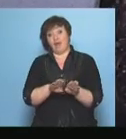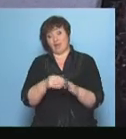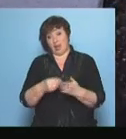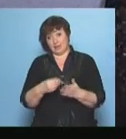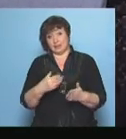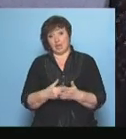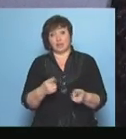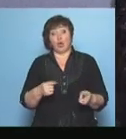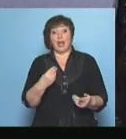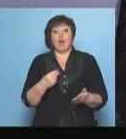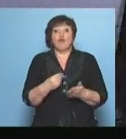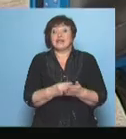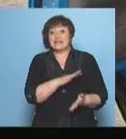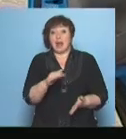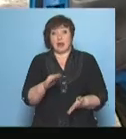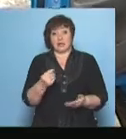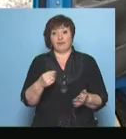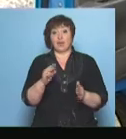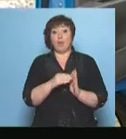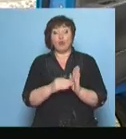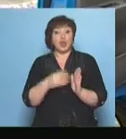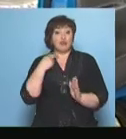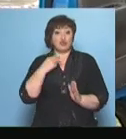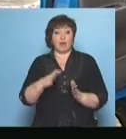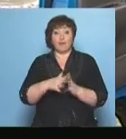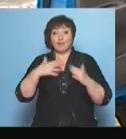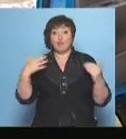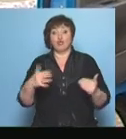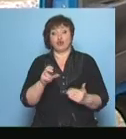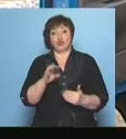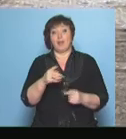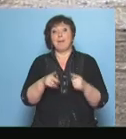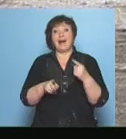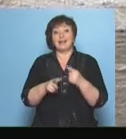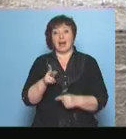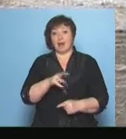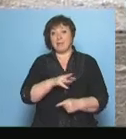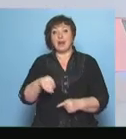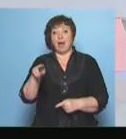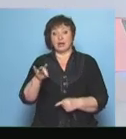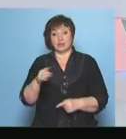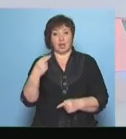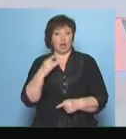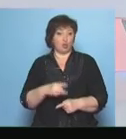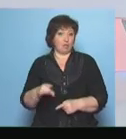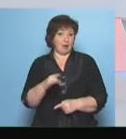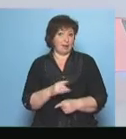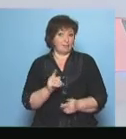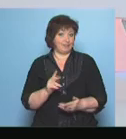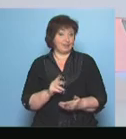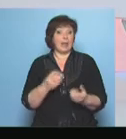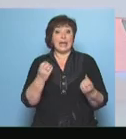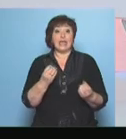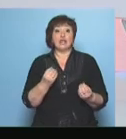Кстати, официальная цифра коммунальных долгов у ижевчан перевалила уже за 1,5 миллиарда рублей. Еще на